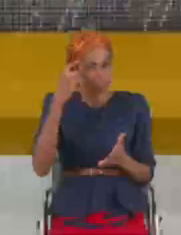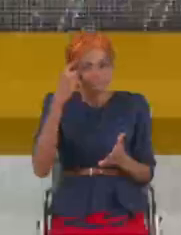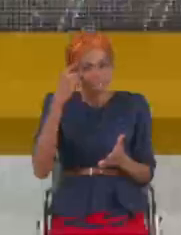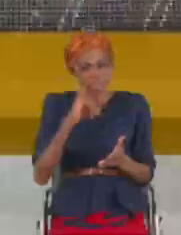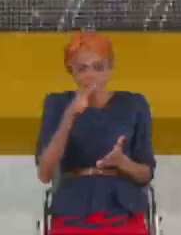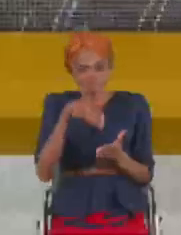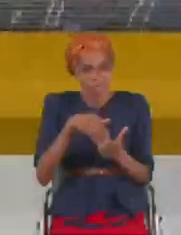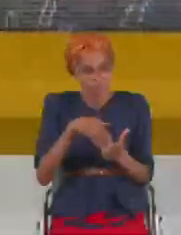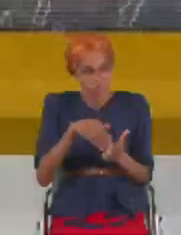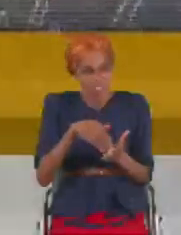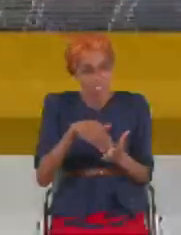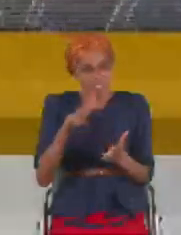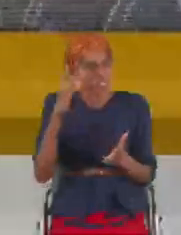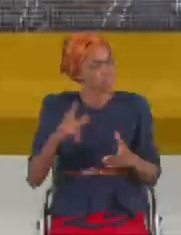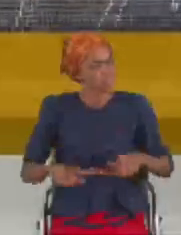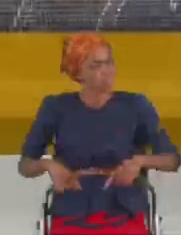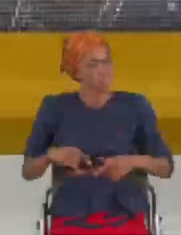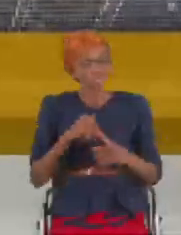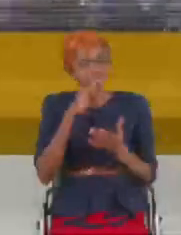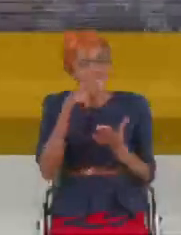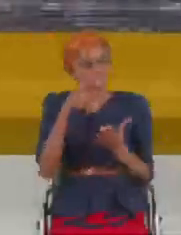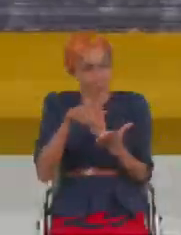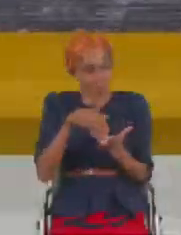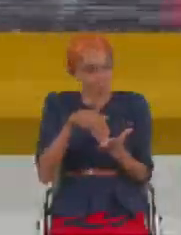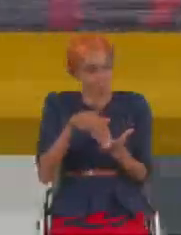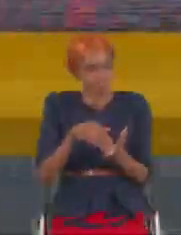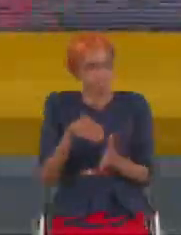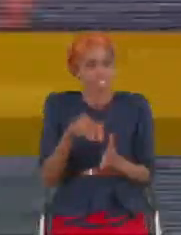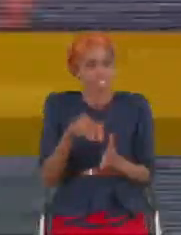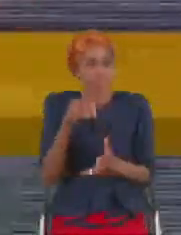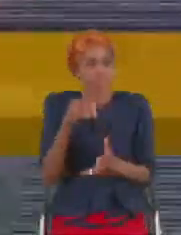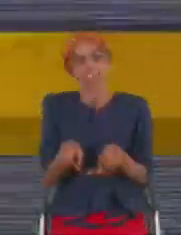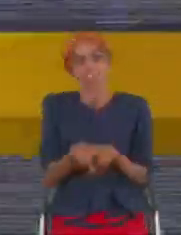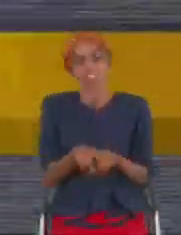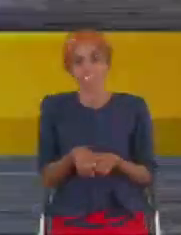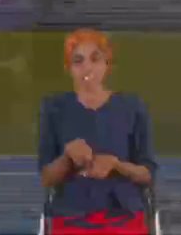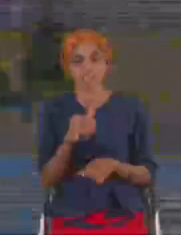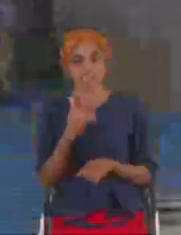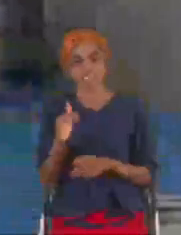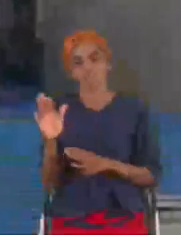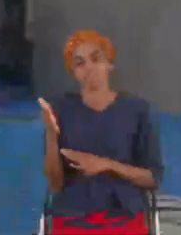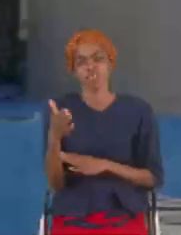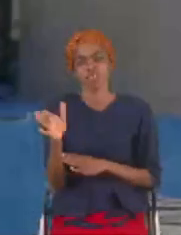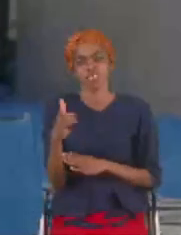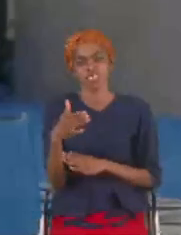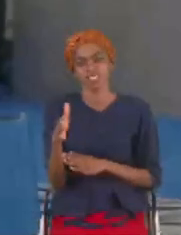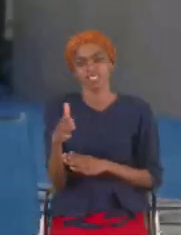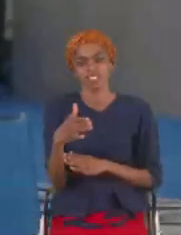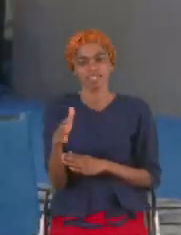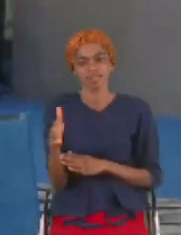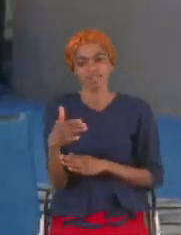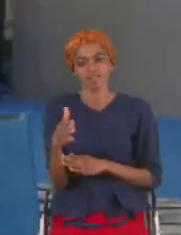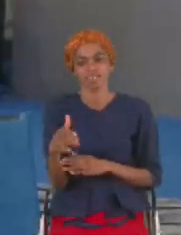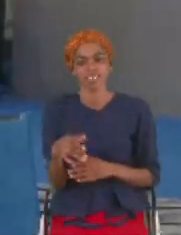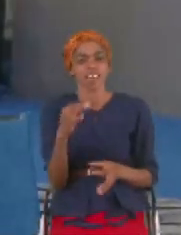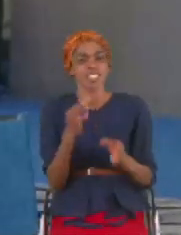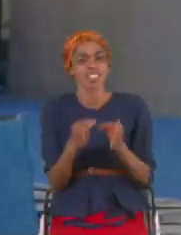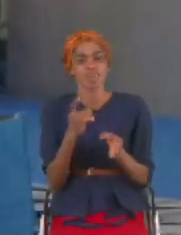faible si ta vie est faible si tu es comment elle a eu un fils crevettes